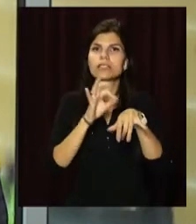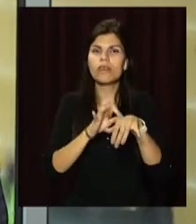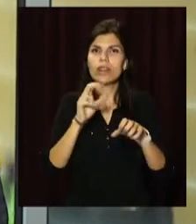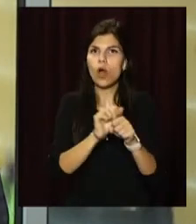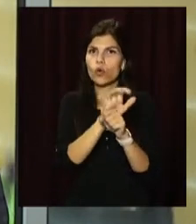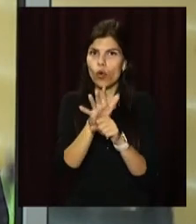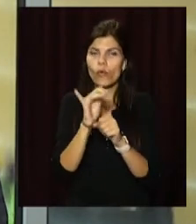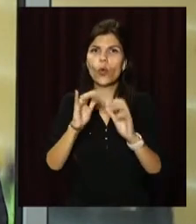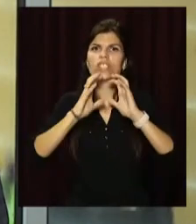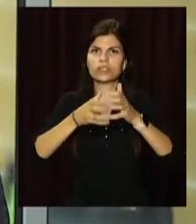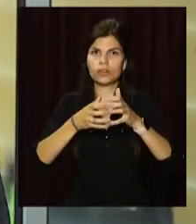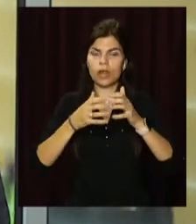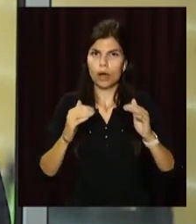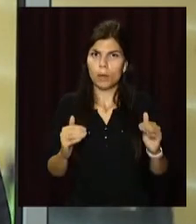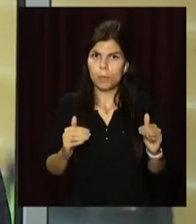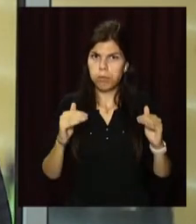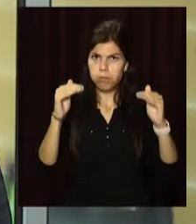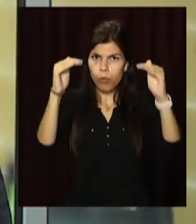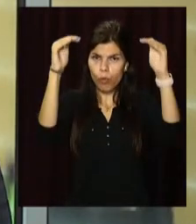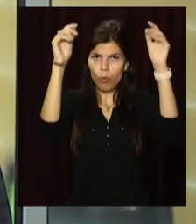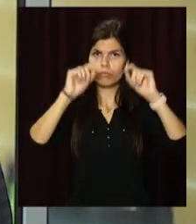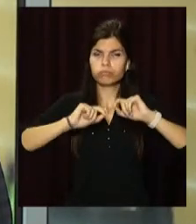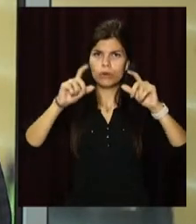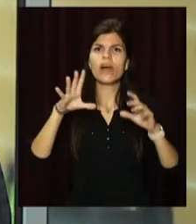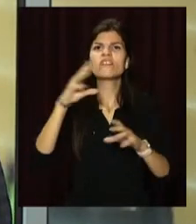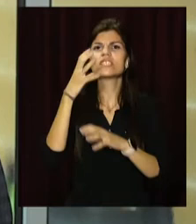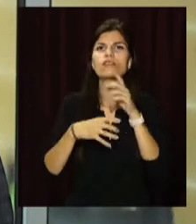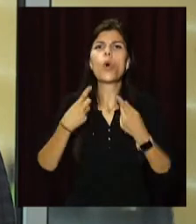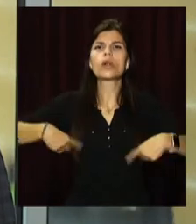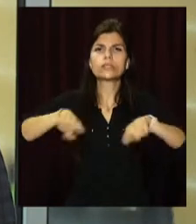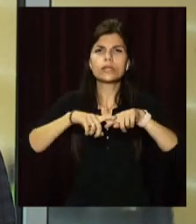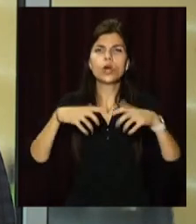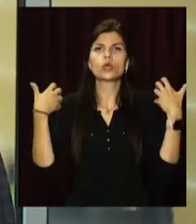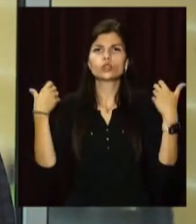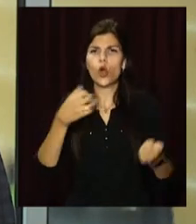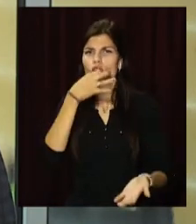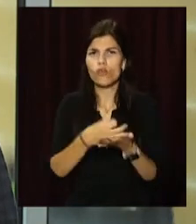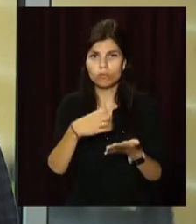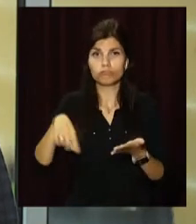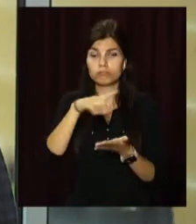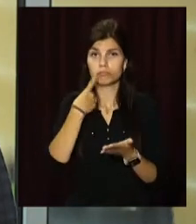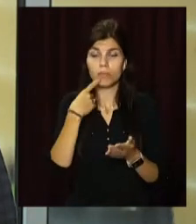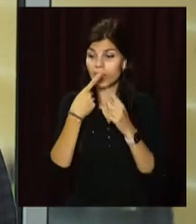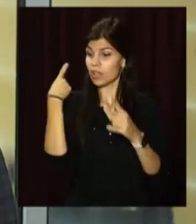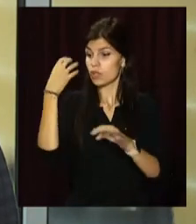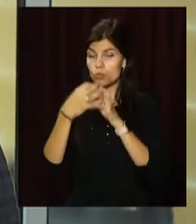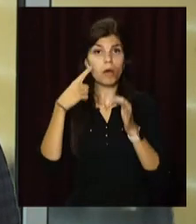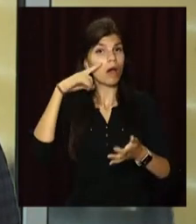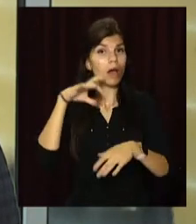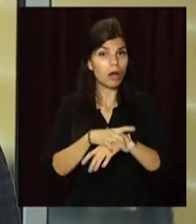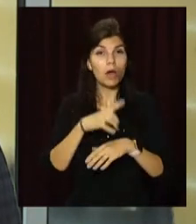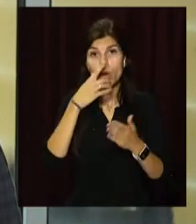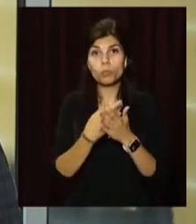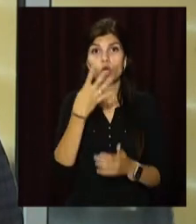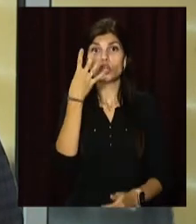на ковід у світі стрімко зростає. Про це заявили Всесвітні організації охорони здоров'я. За минулу добу зареєстрували